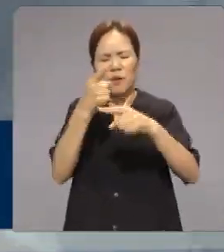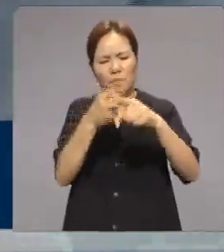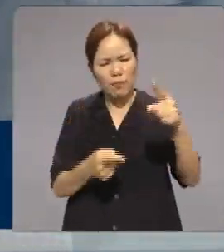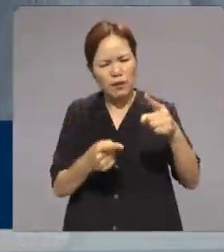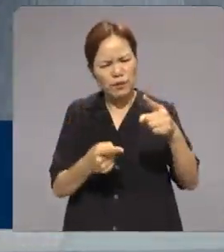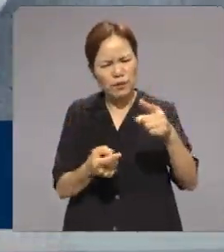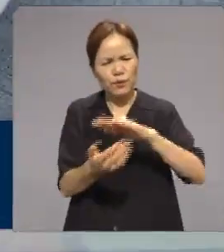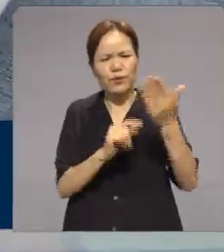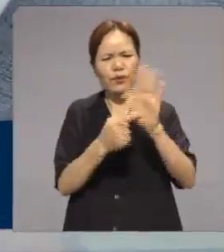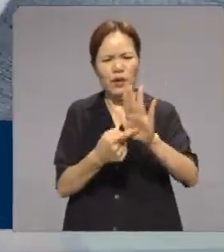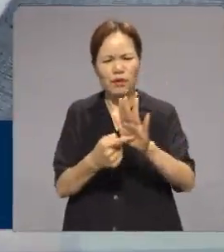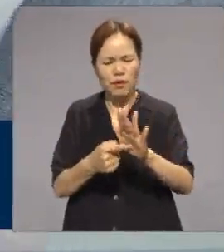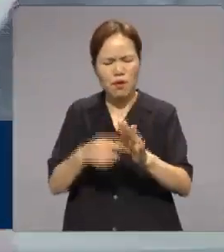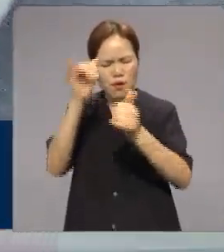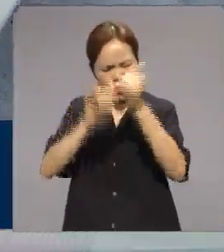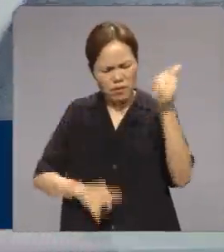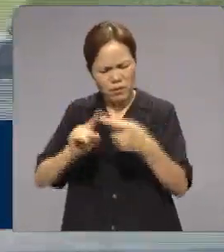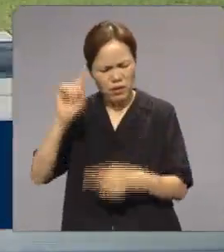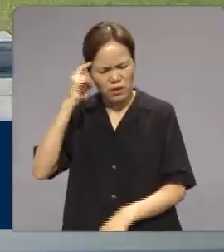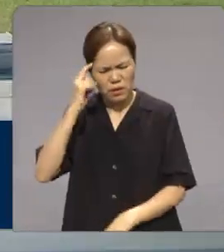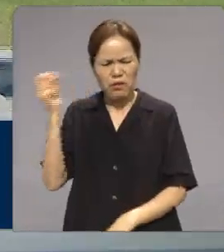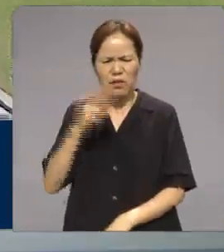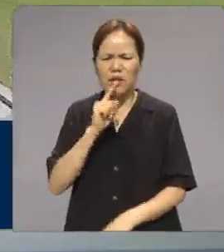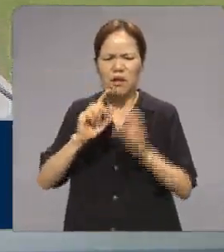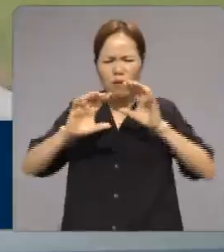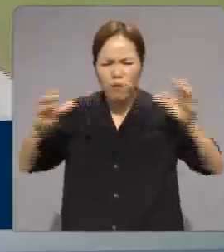역사관 논쟁도 다시 불붙는 양상입니다 차윤경